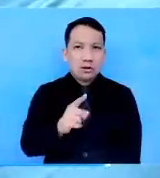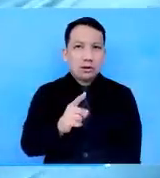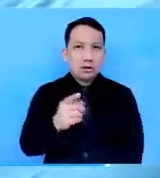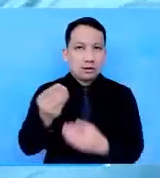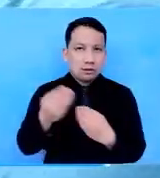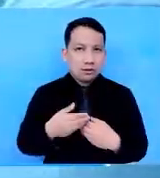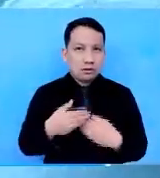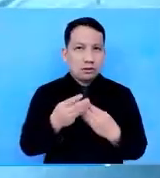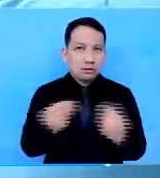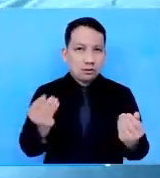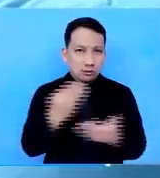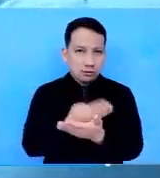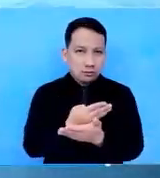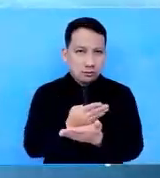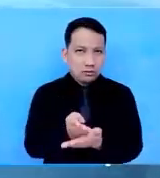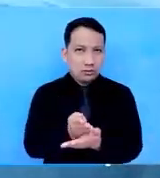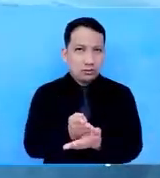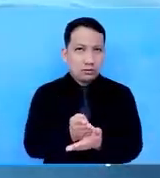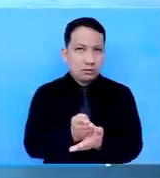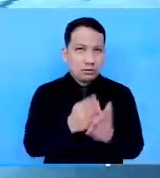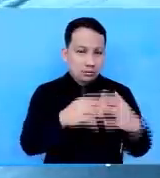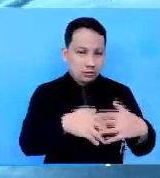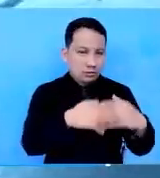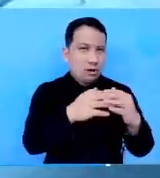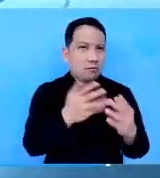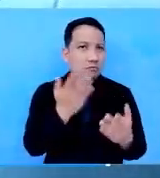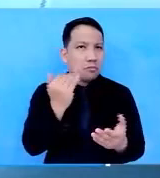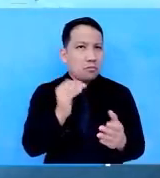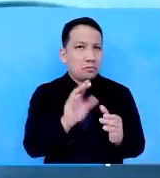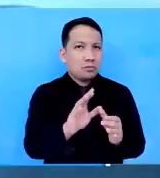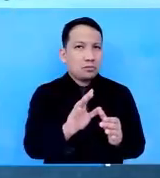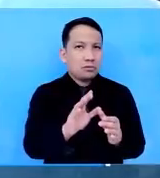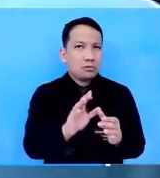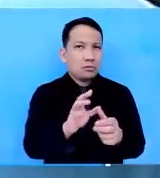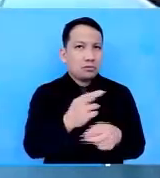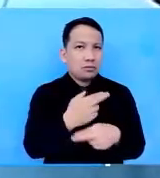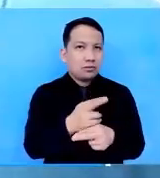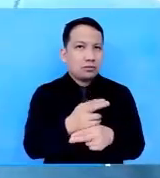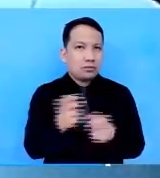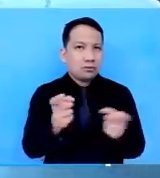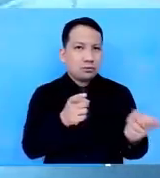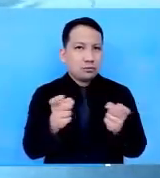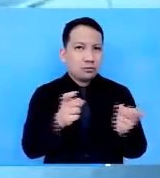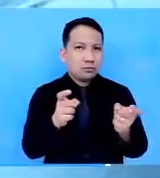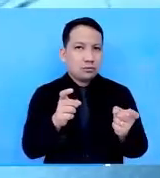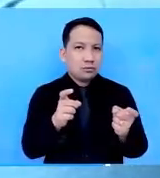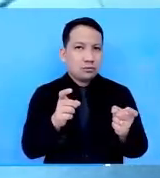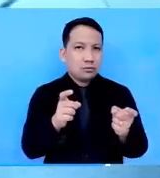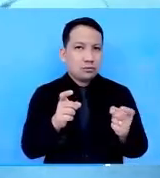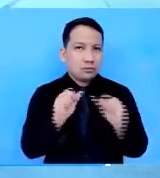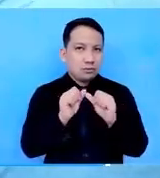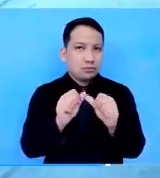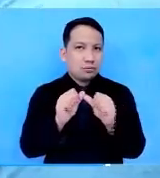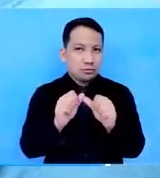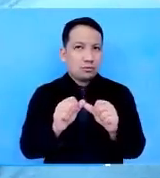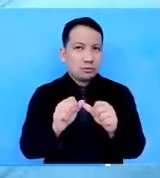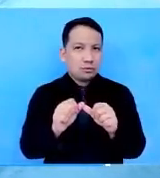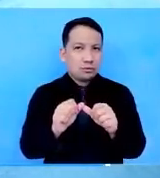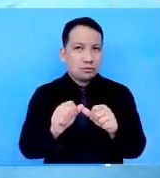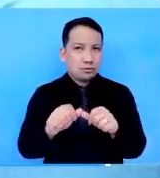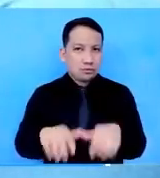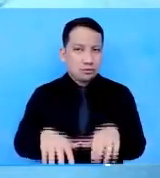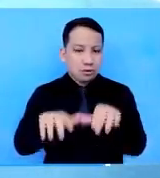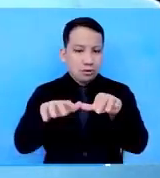ng budget para kahit papano mabigyan lang kami ng control na hindi po patuloy na umano yung tubig sa amin.